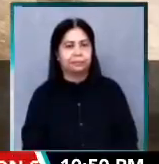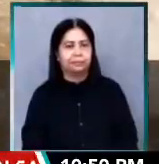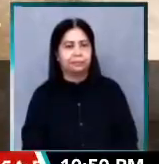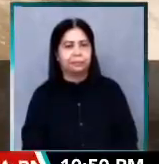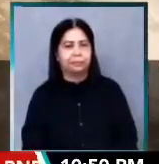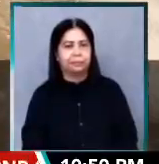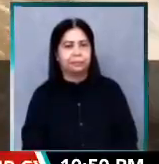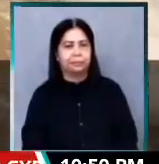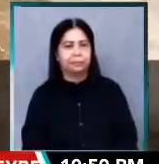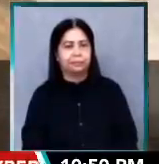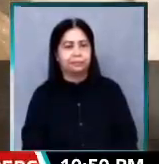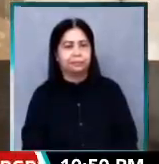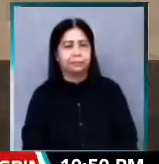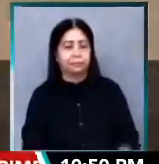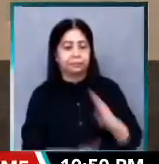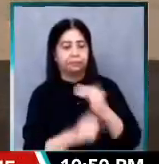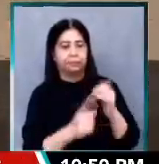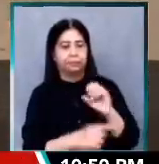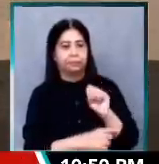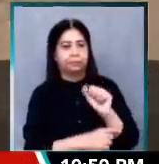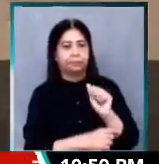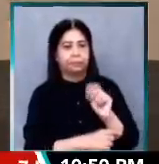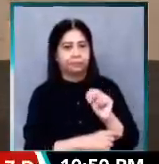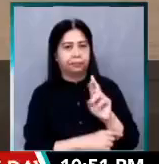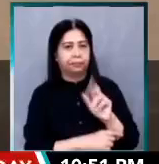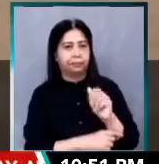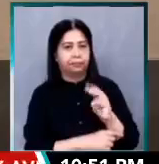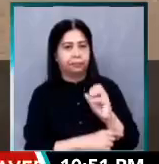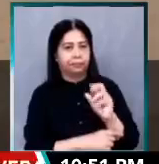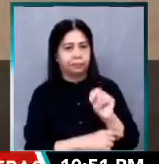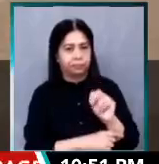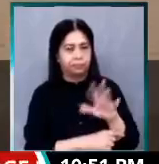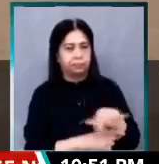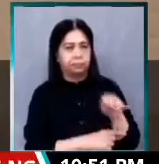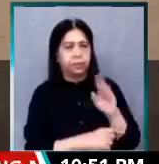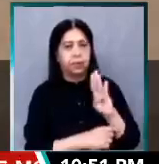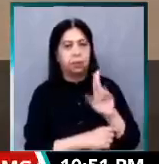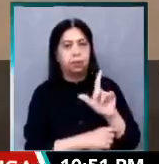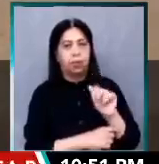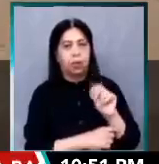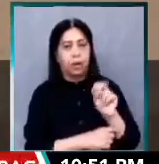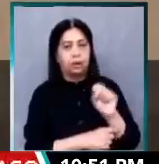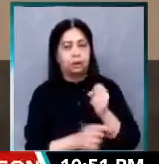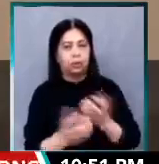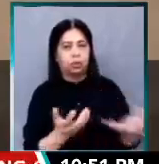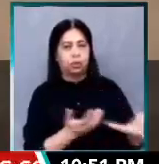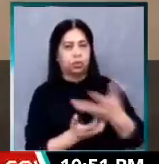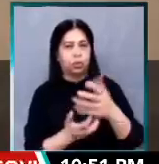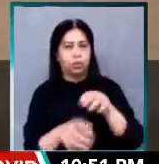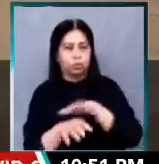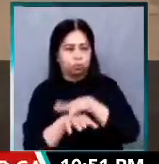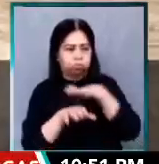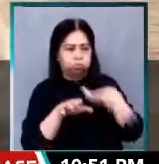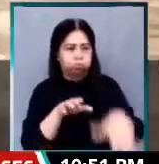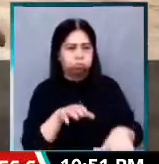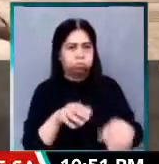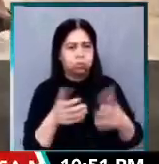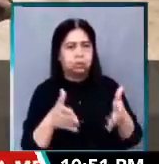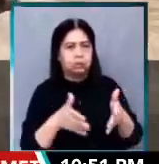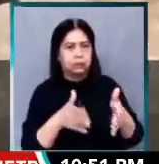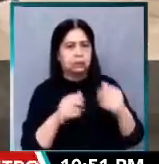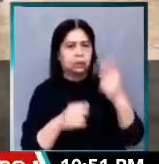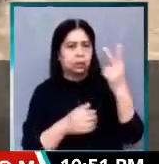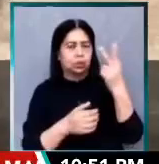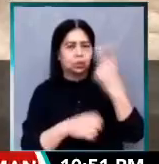Sa Barangay San Ramon at Taromata sa Bulan, Sorsogon, umapaw ang spillway dahil sa dalawang araw na walang patid